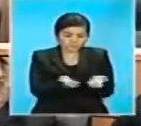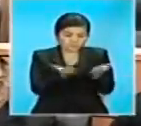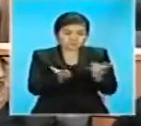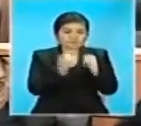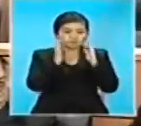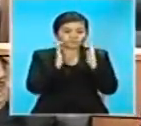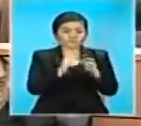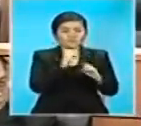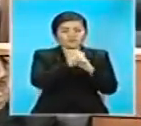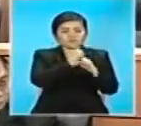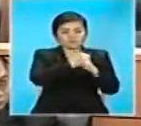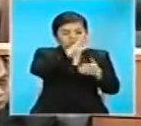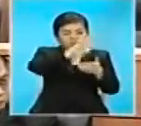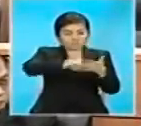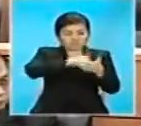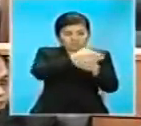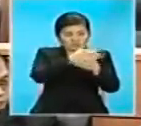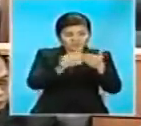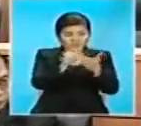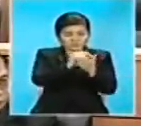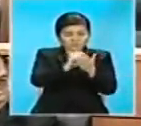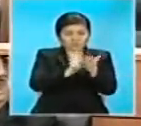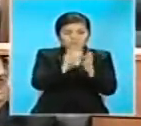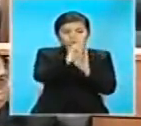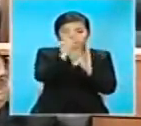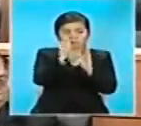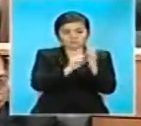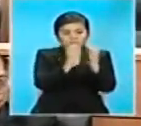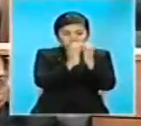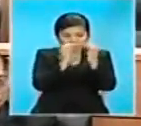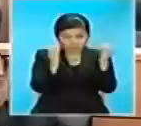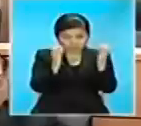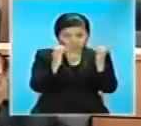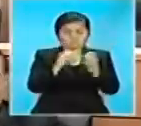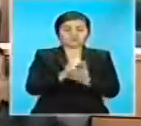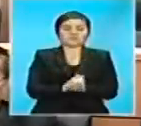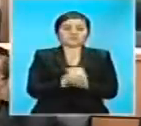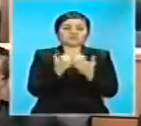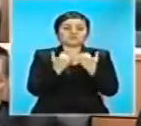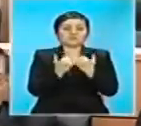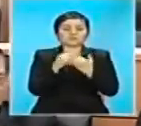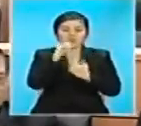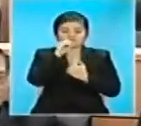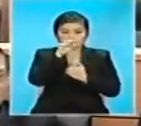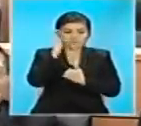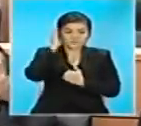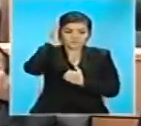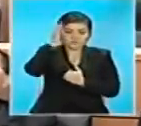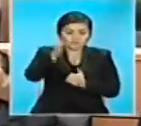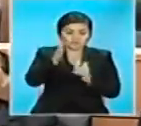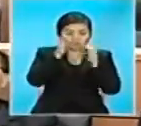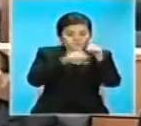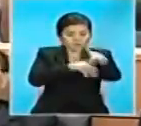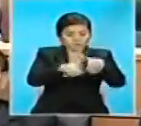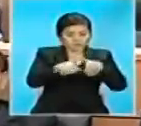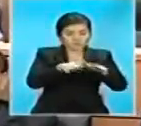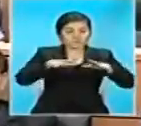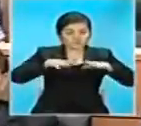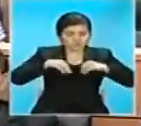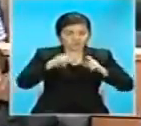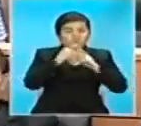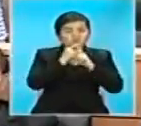าคตขอให้ท่านตั้งใจและก็มั่นใจว่าพี่น้องประชาชนส่วนมากให้การสนับส